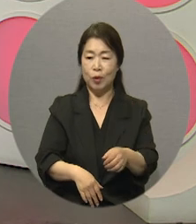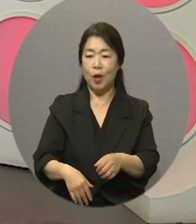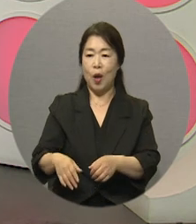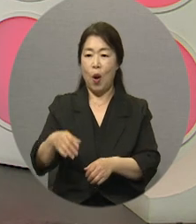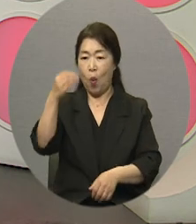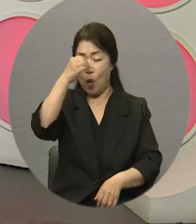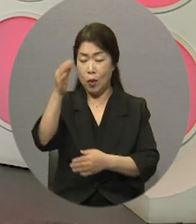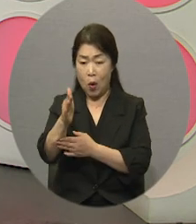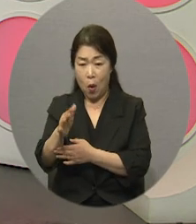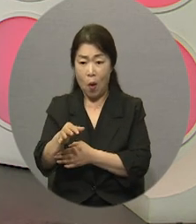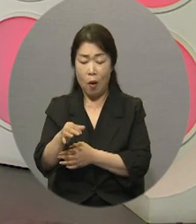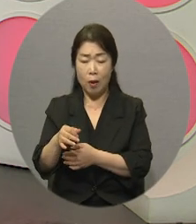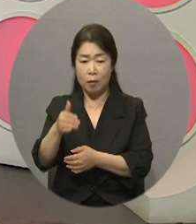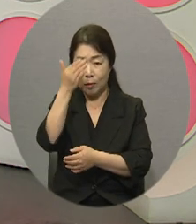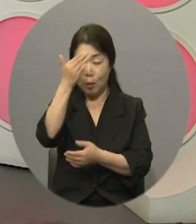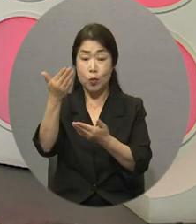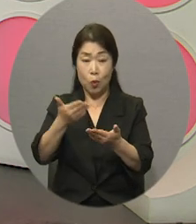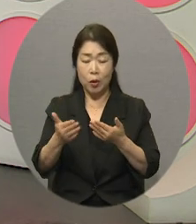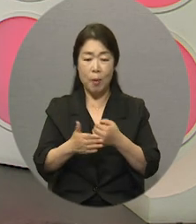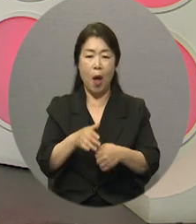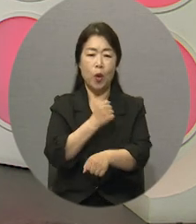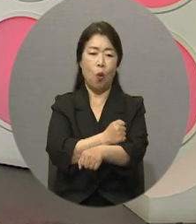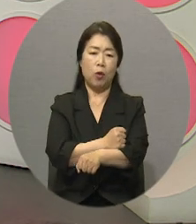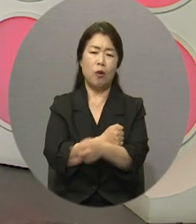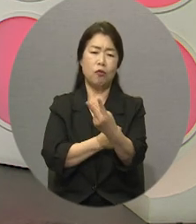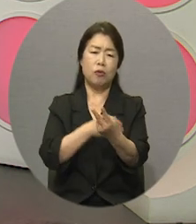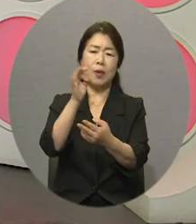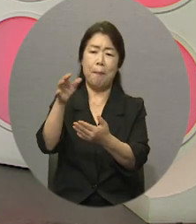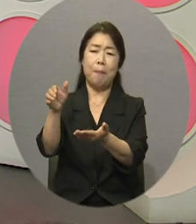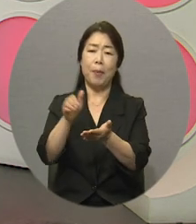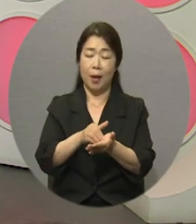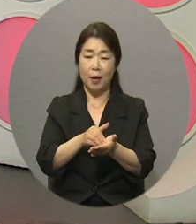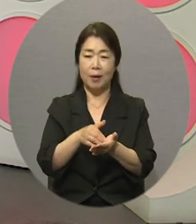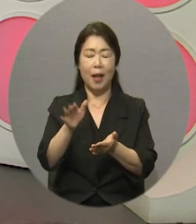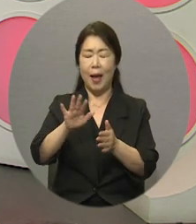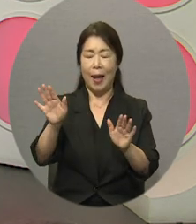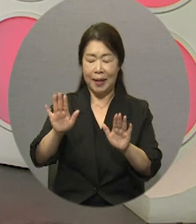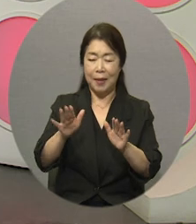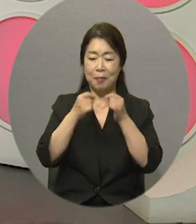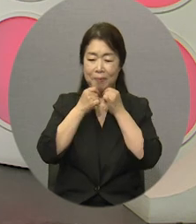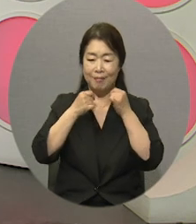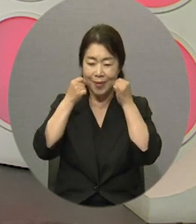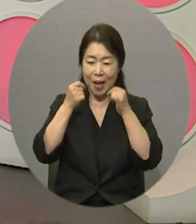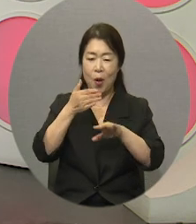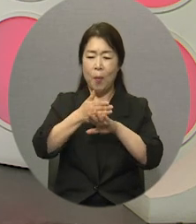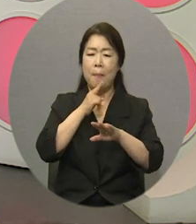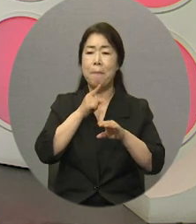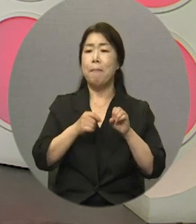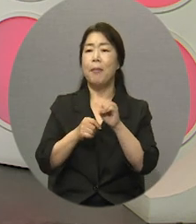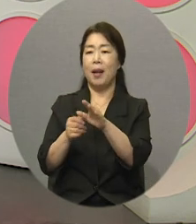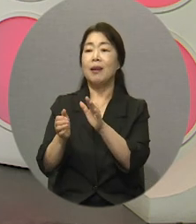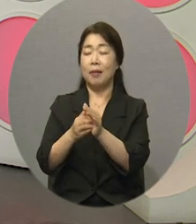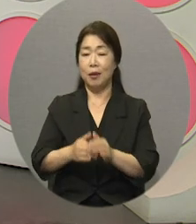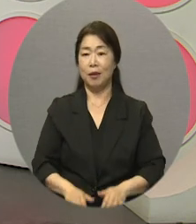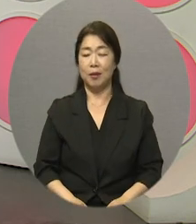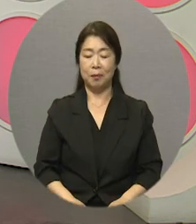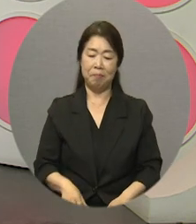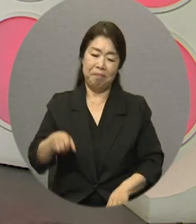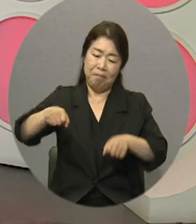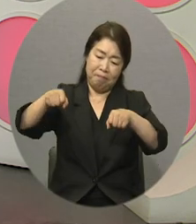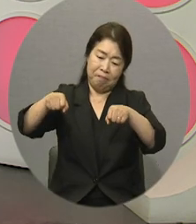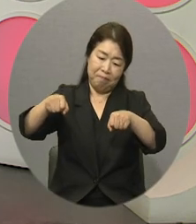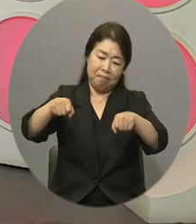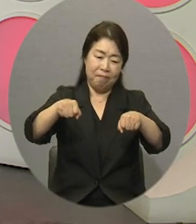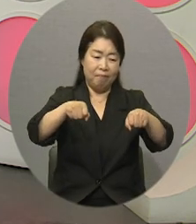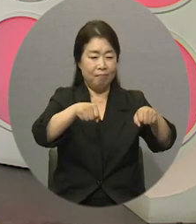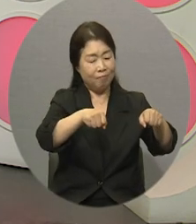준다고 일부러 사는 거 아니지? 말씀하셨고 저는 웃으면서 고맙다고 말했습니다. 돌아오는 길에 우리